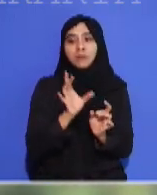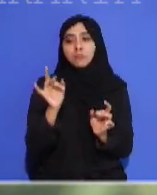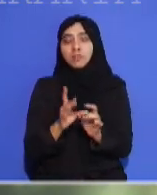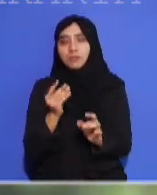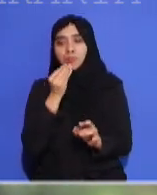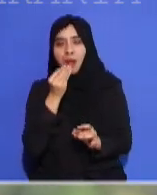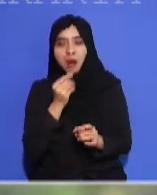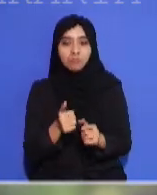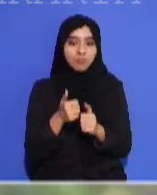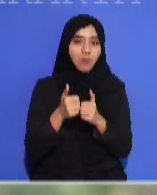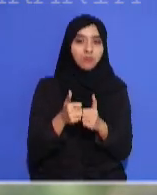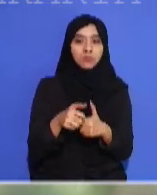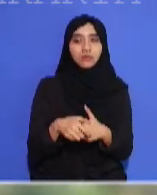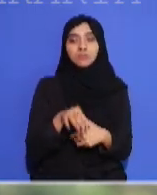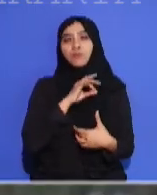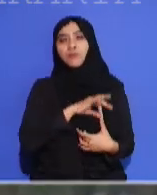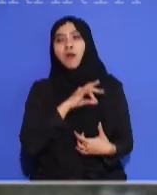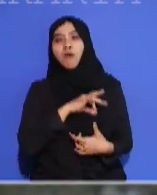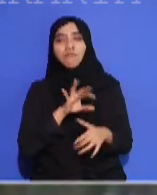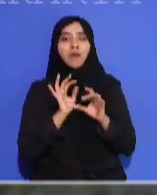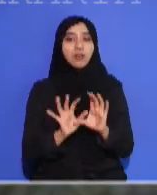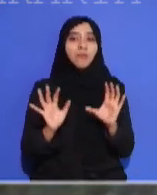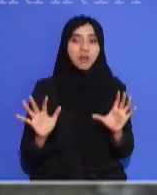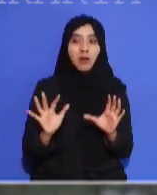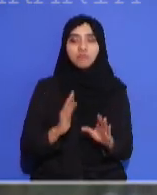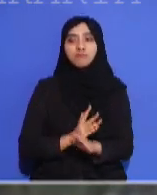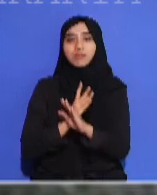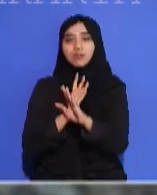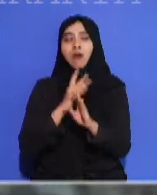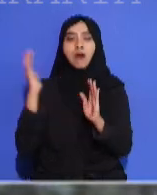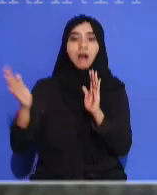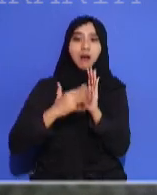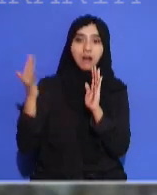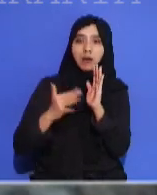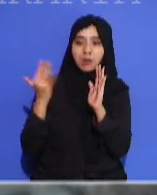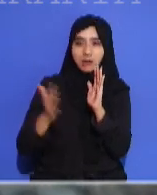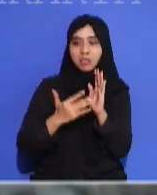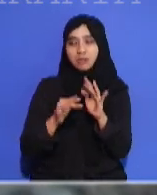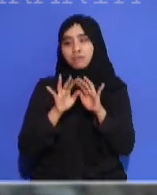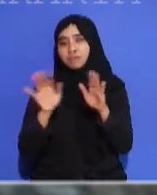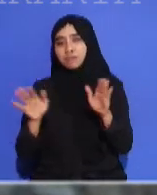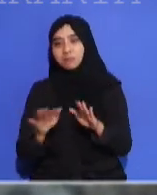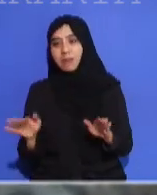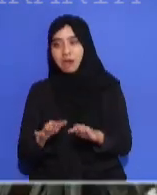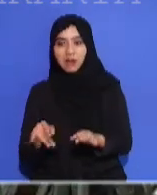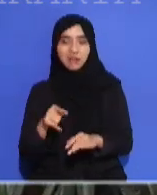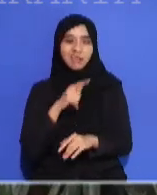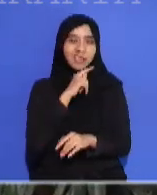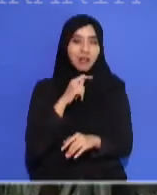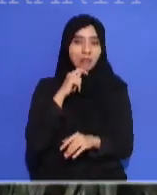sae. Kejawi kadah mupangat nyanggi kegiatan angin sinten ingkang nyono, tanaman comoro menika kanyata ugi murakapi